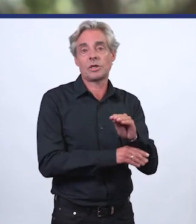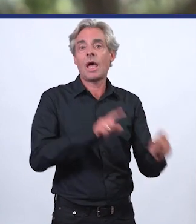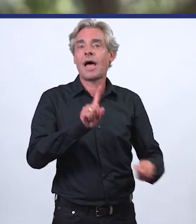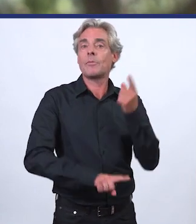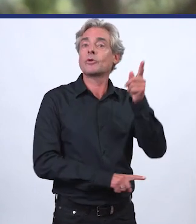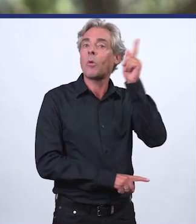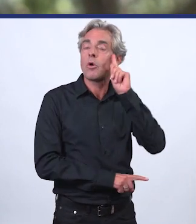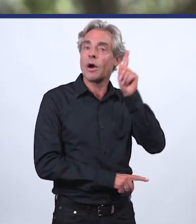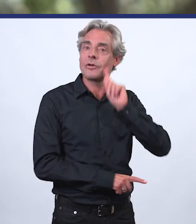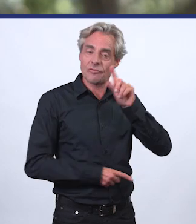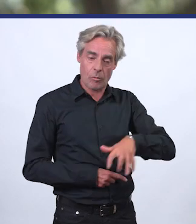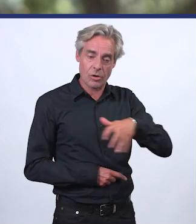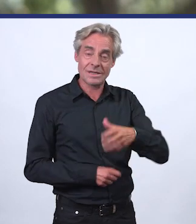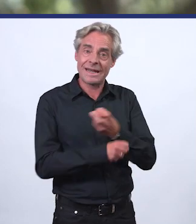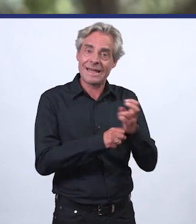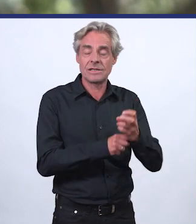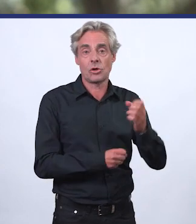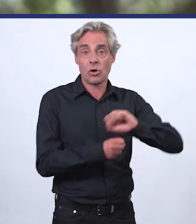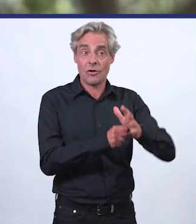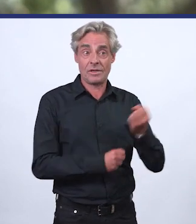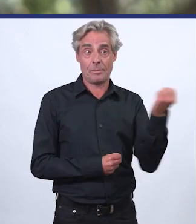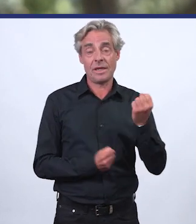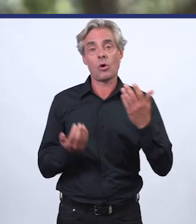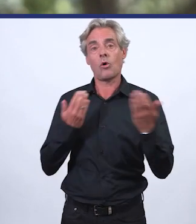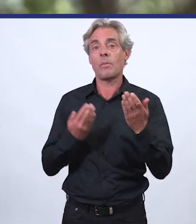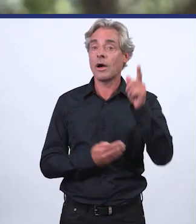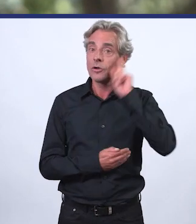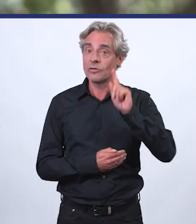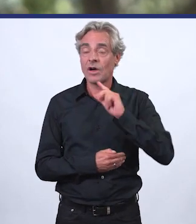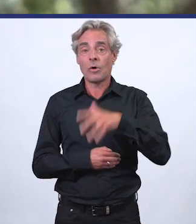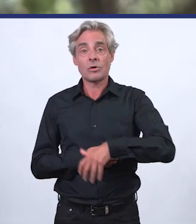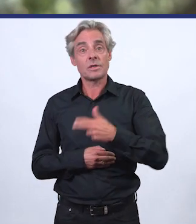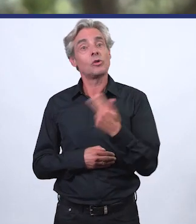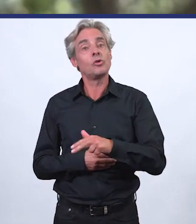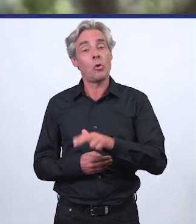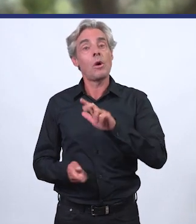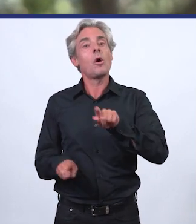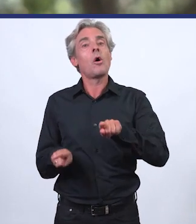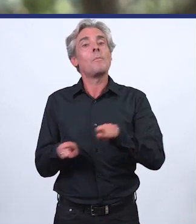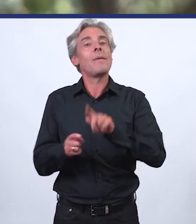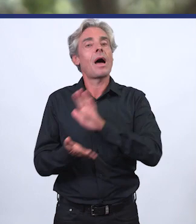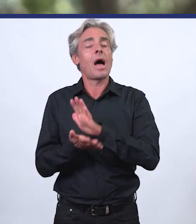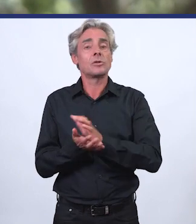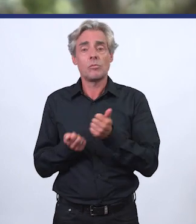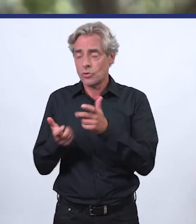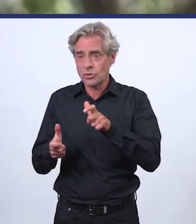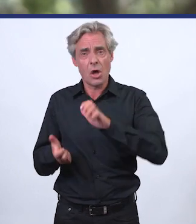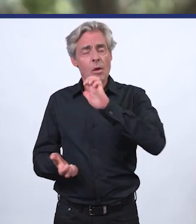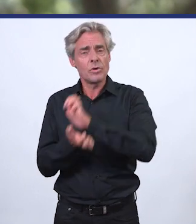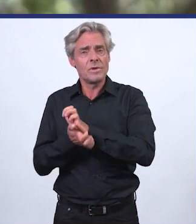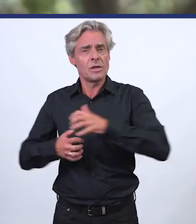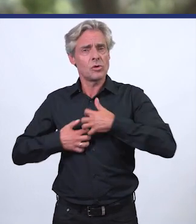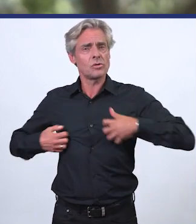femme enceinte est une personne à risque de Covid plus grave qu'une femme du même âge non enceinte. Des centaines de